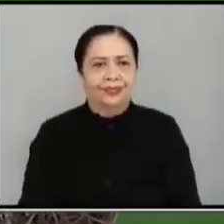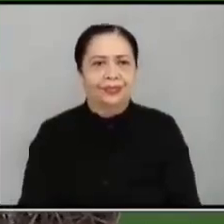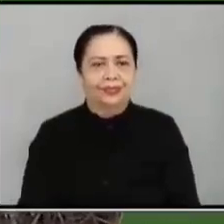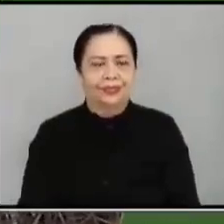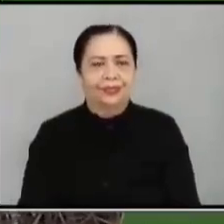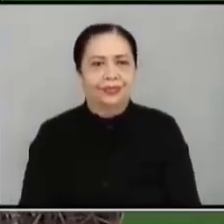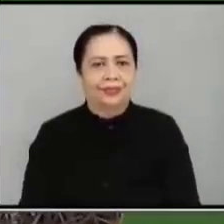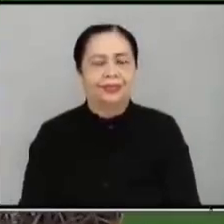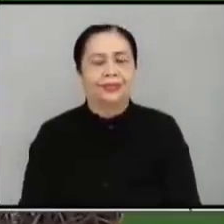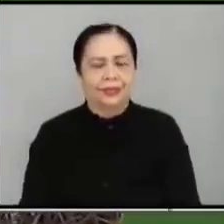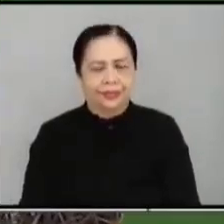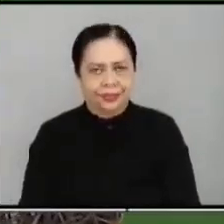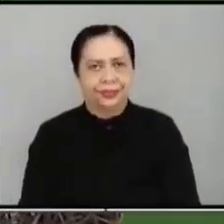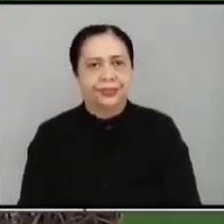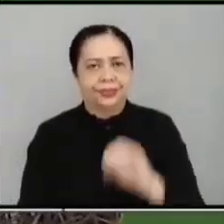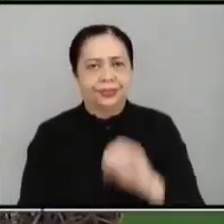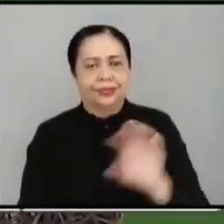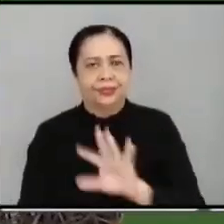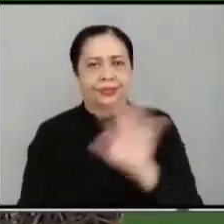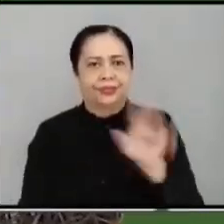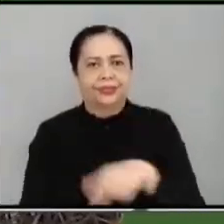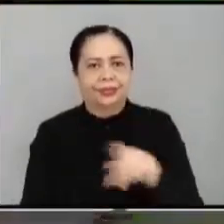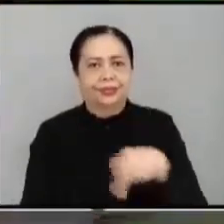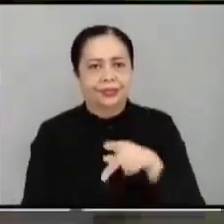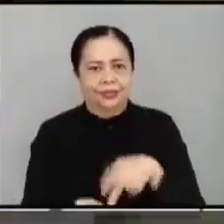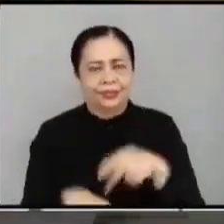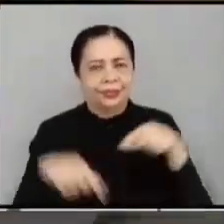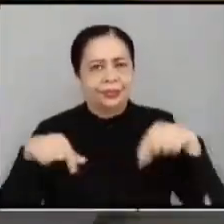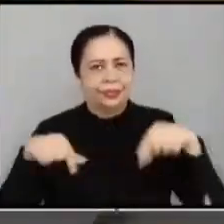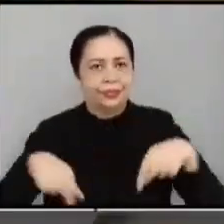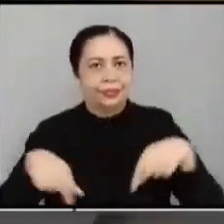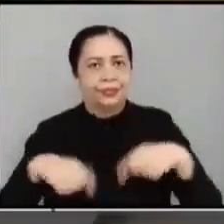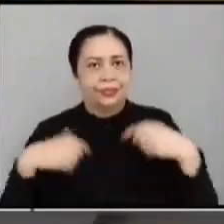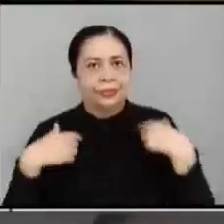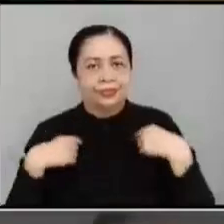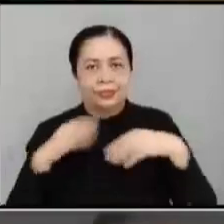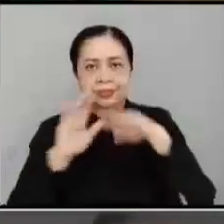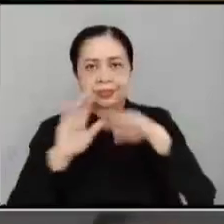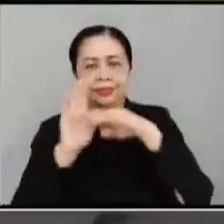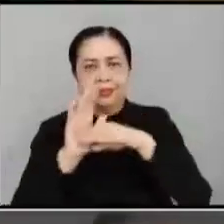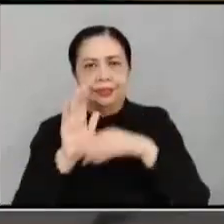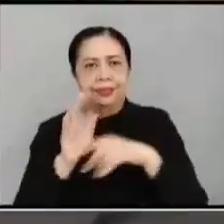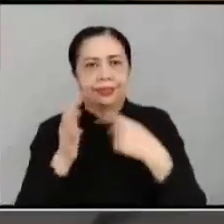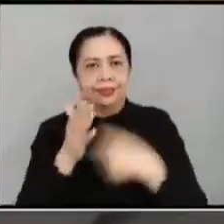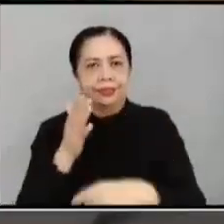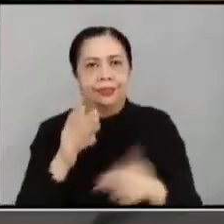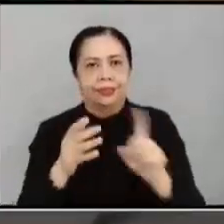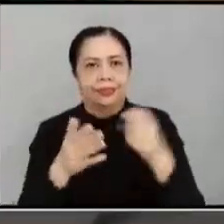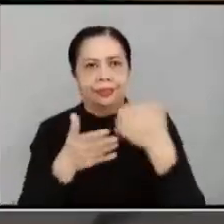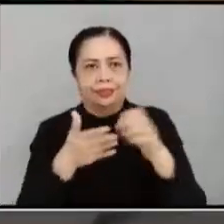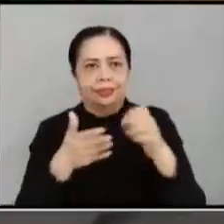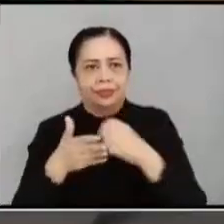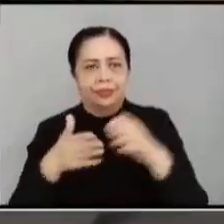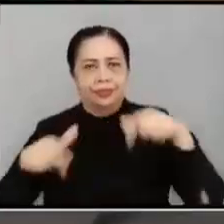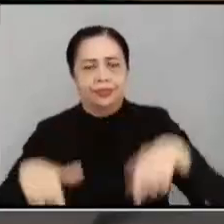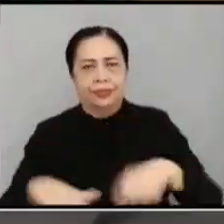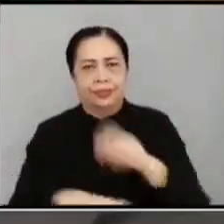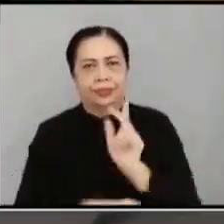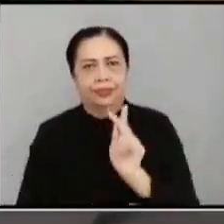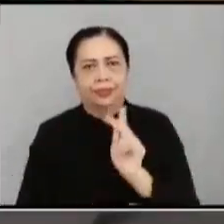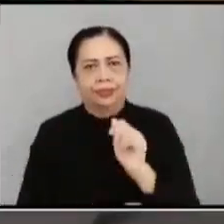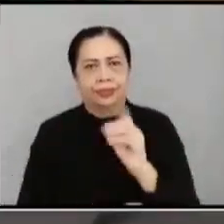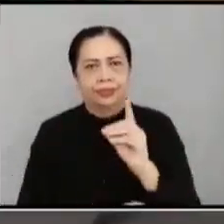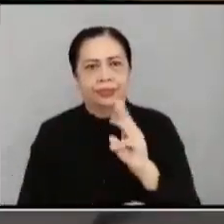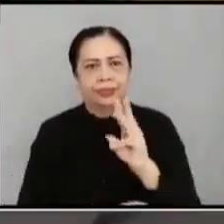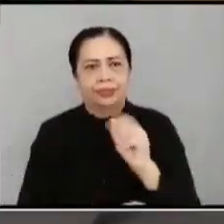Rise and shine, Pilipinas. Narito na ang mga presyo ng mga bilihin dito sa Kadiwa ngayong Martes ng